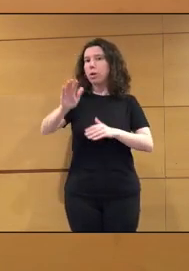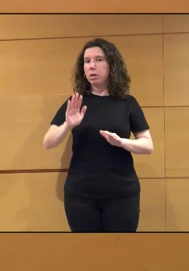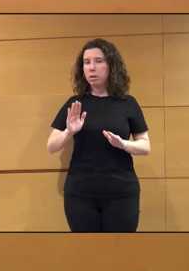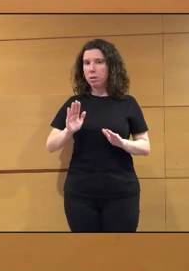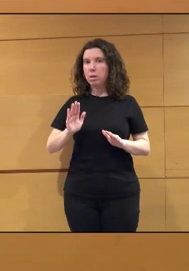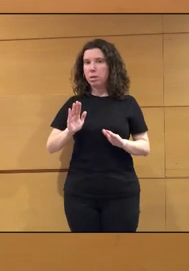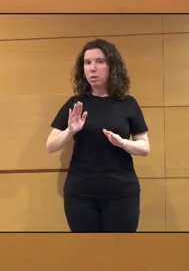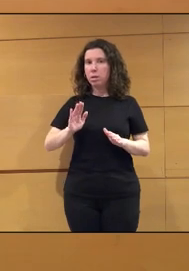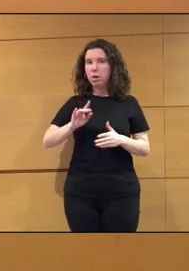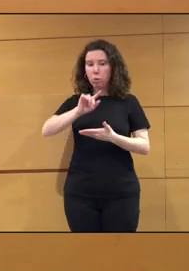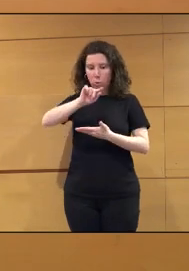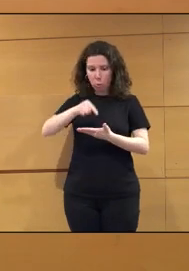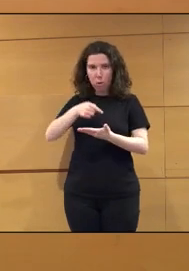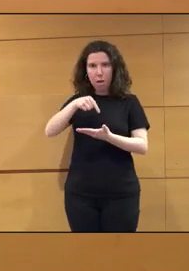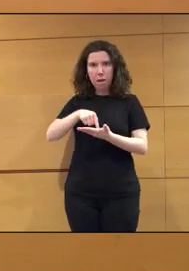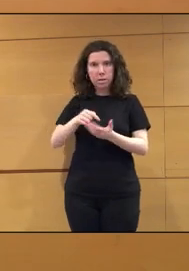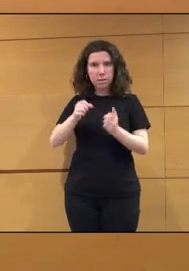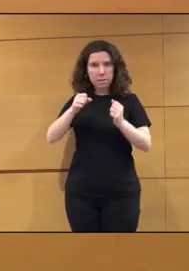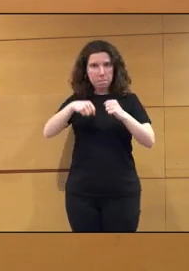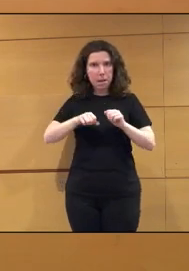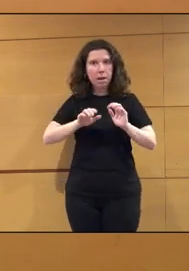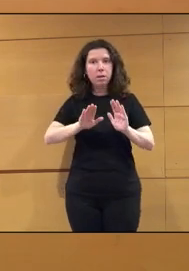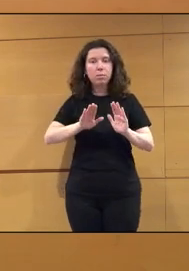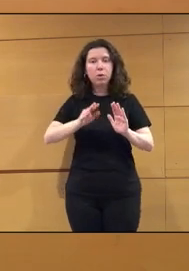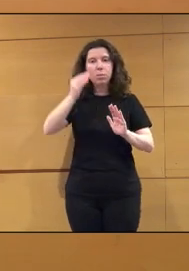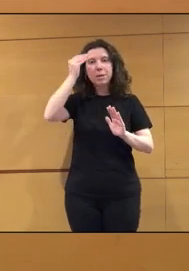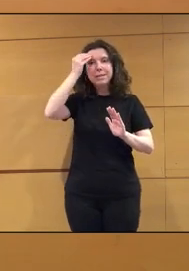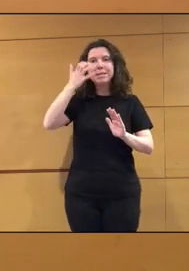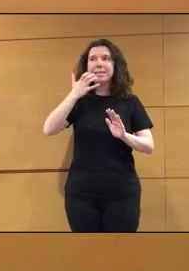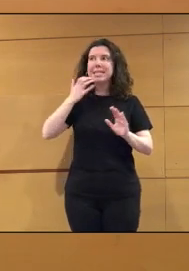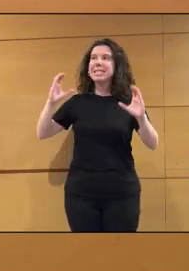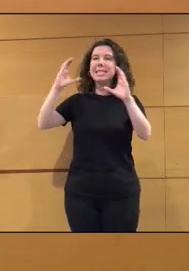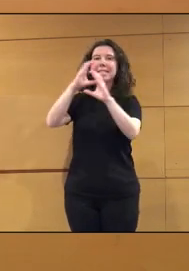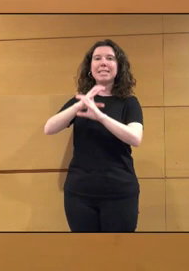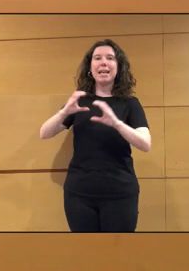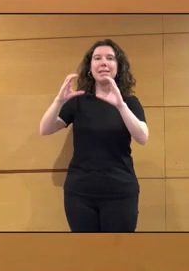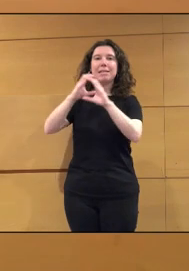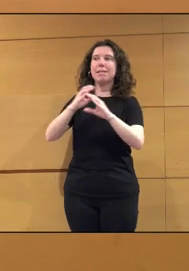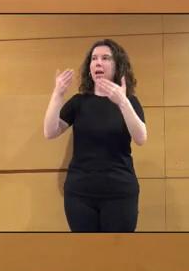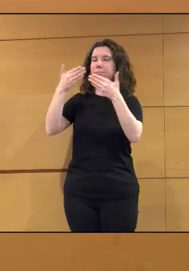potser ens hauríem de plantejar si ens anem cap a una open science,